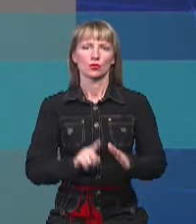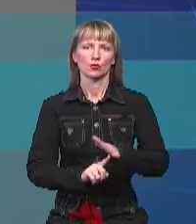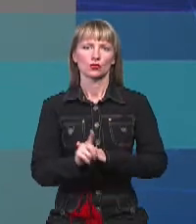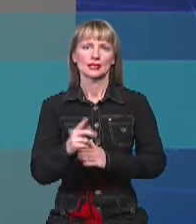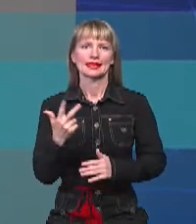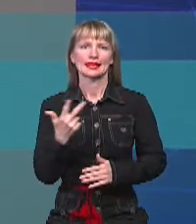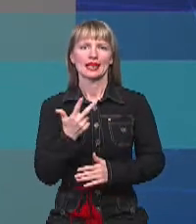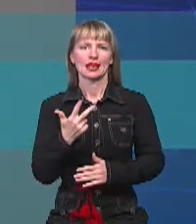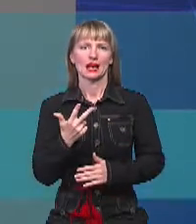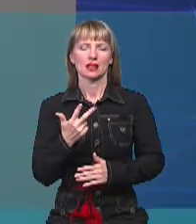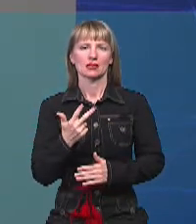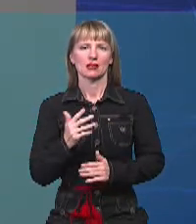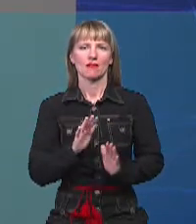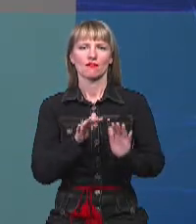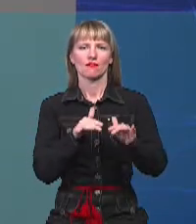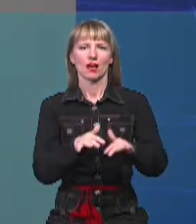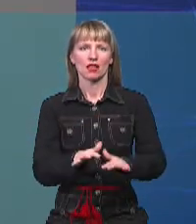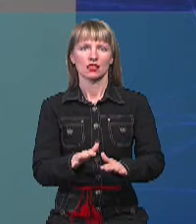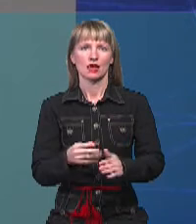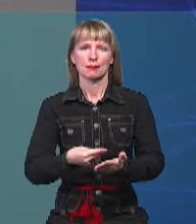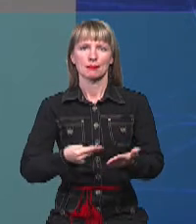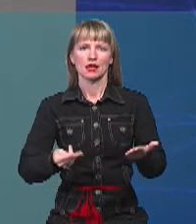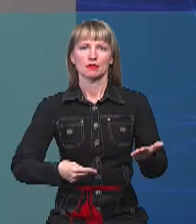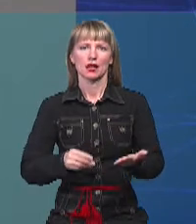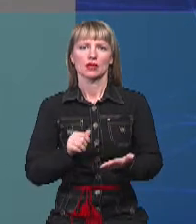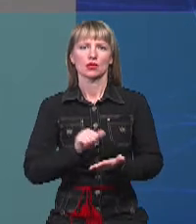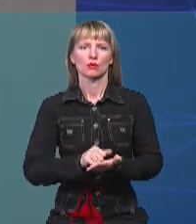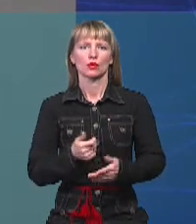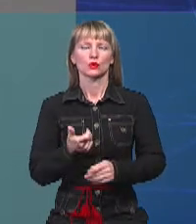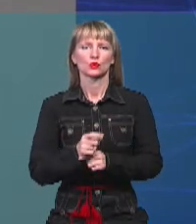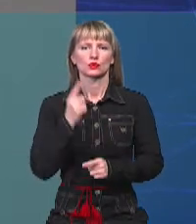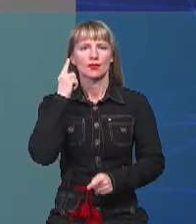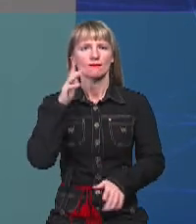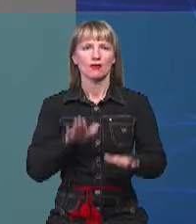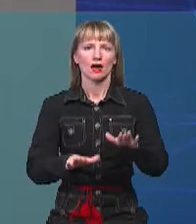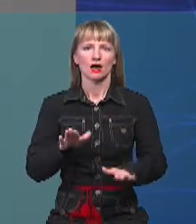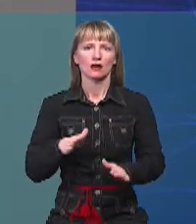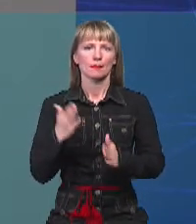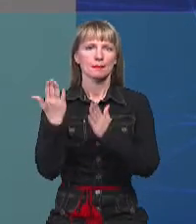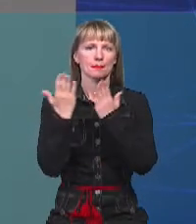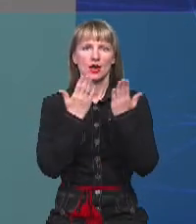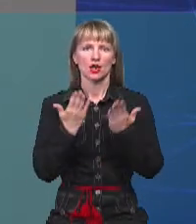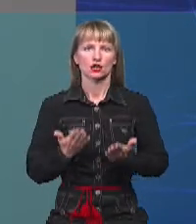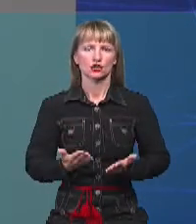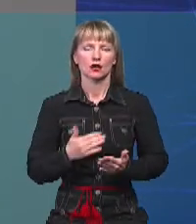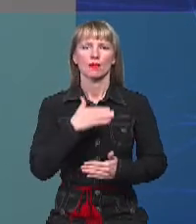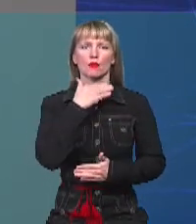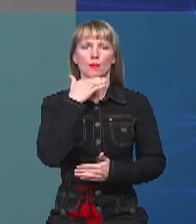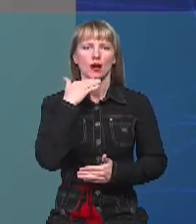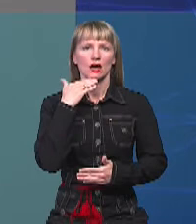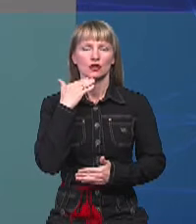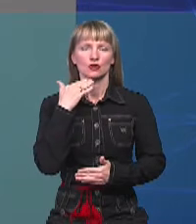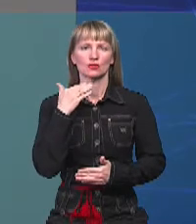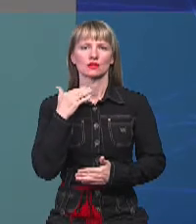почалася третя хвиля підписання декларацій. Дуже вагалася, але перечитавши